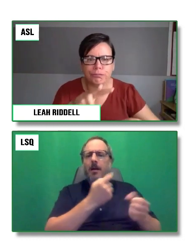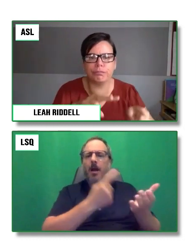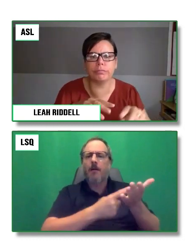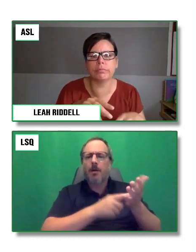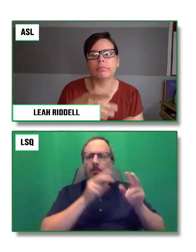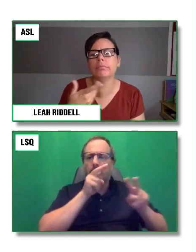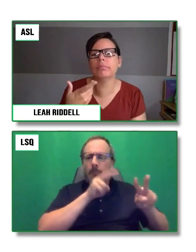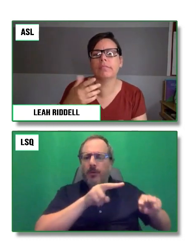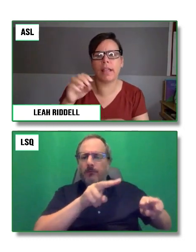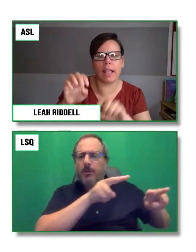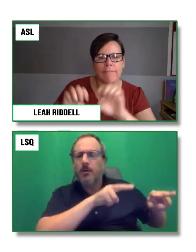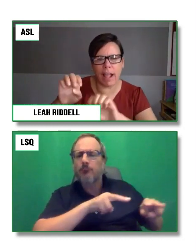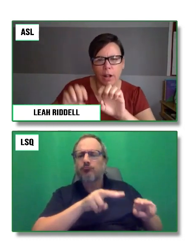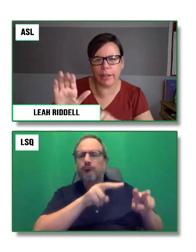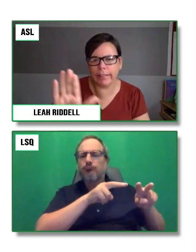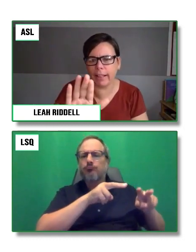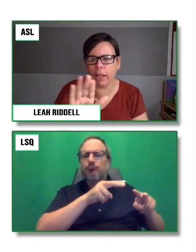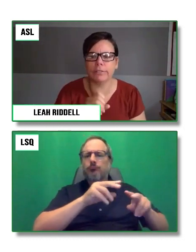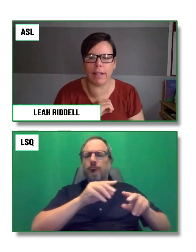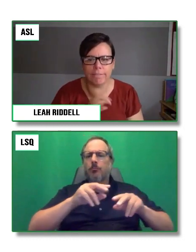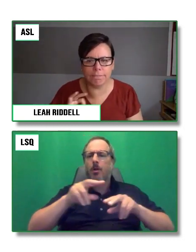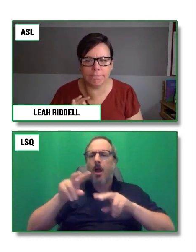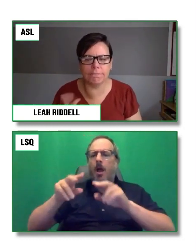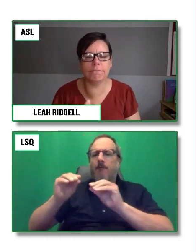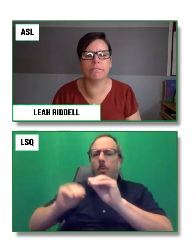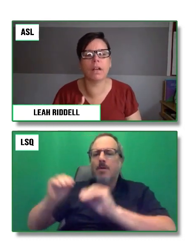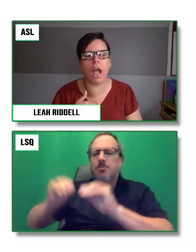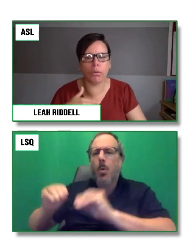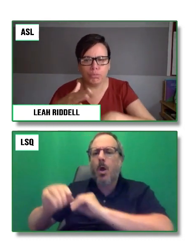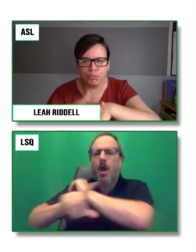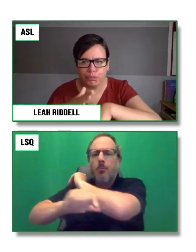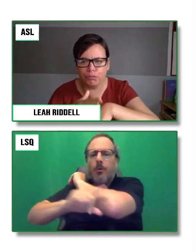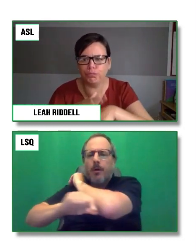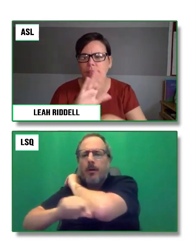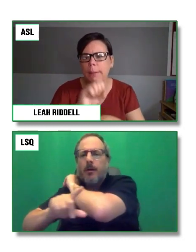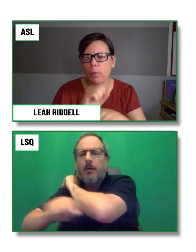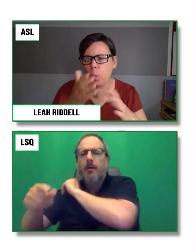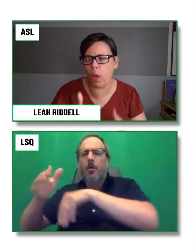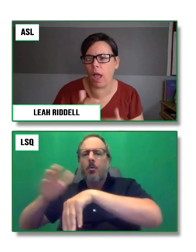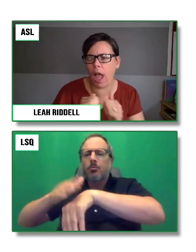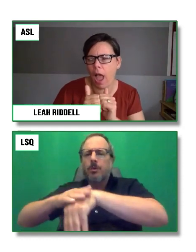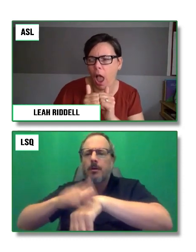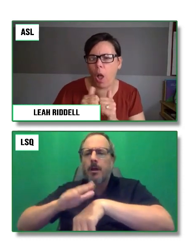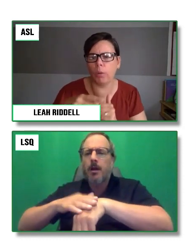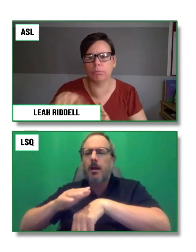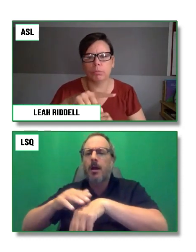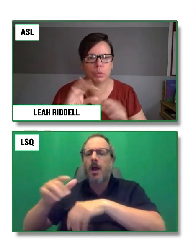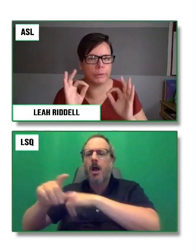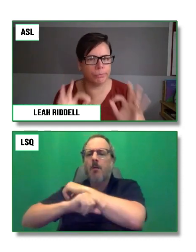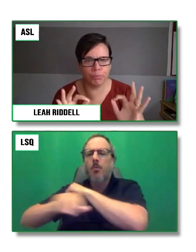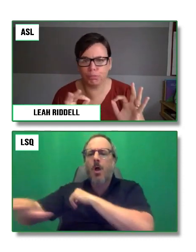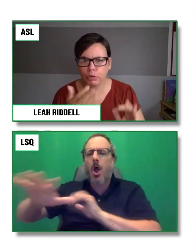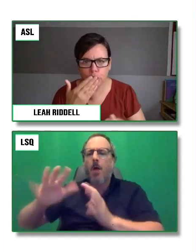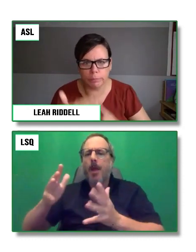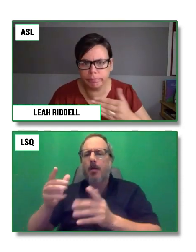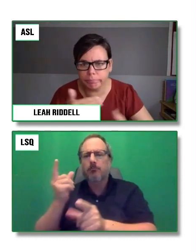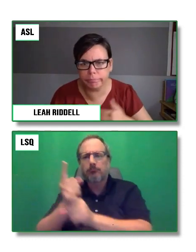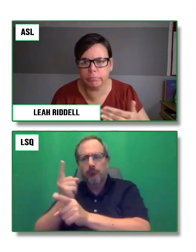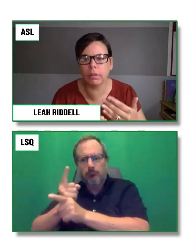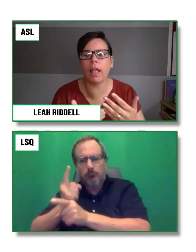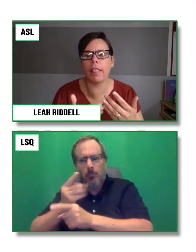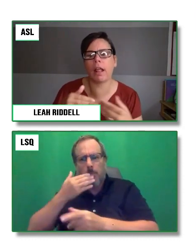ça fonctionne pour les entreprises? Je me présente aux entreprises pour observer, évaluer leur